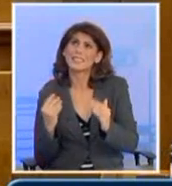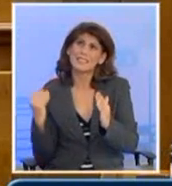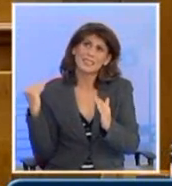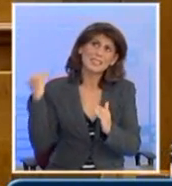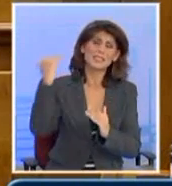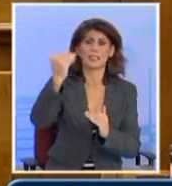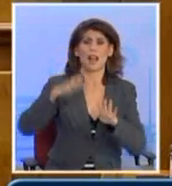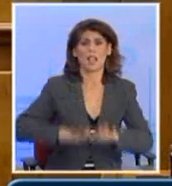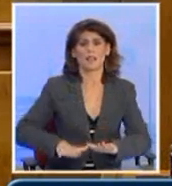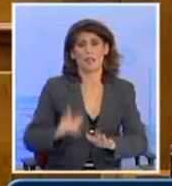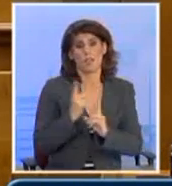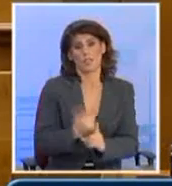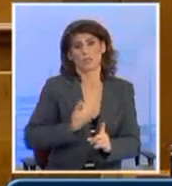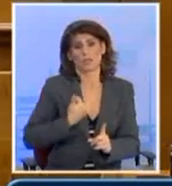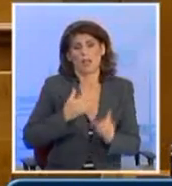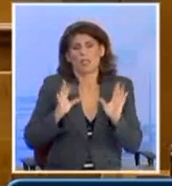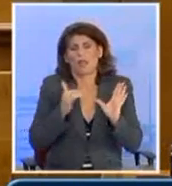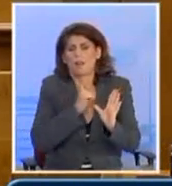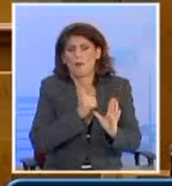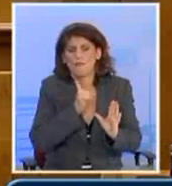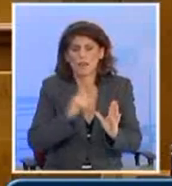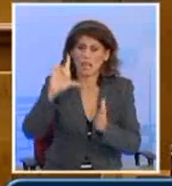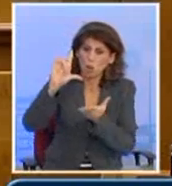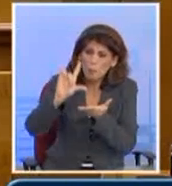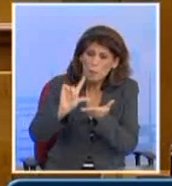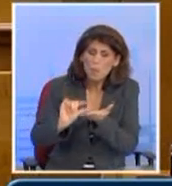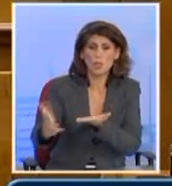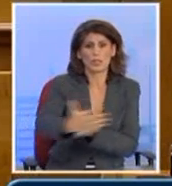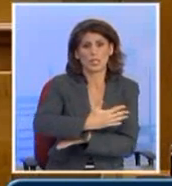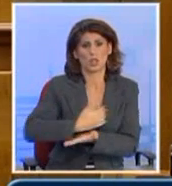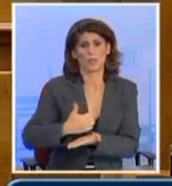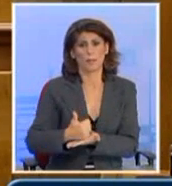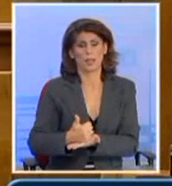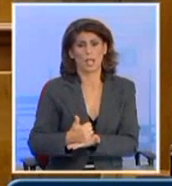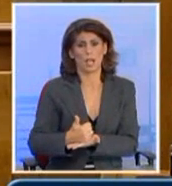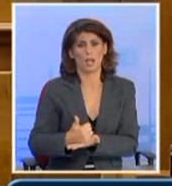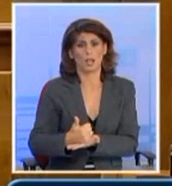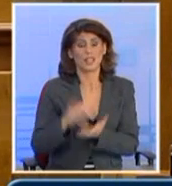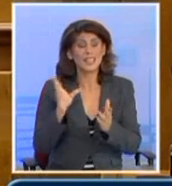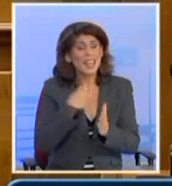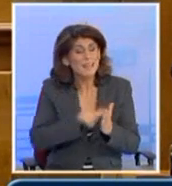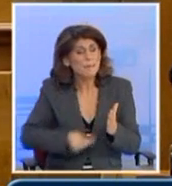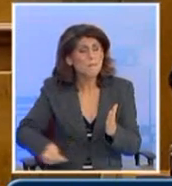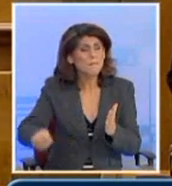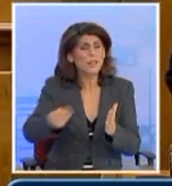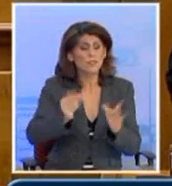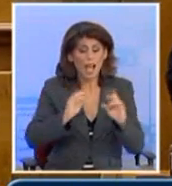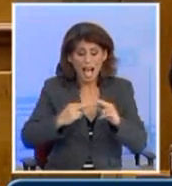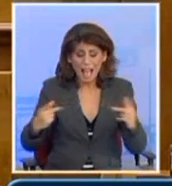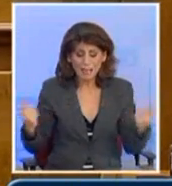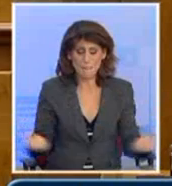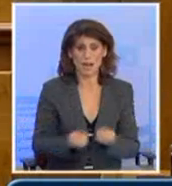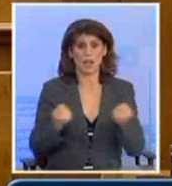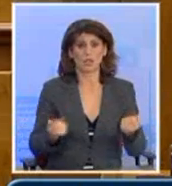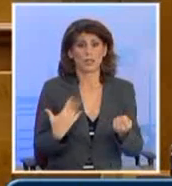νέους. Είναι ανυπόφορο να έχουν μειωθεί τα εισοδήματα. Είναι εξαιρετικά αντιπαραγωγικό